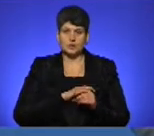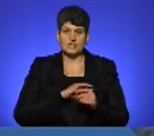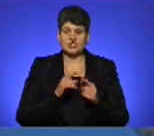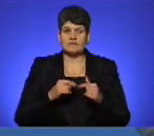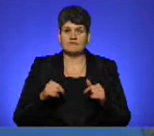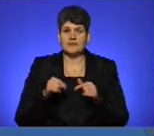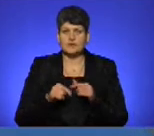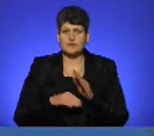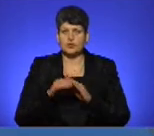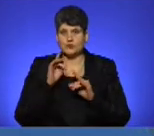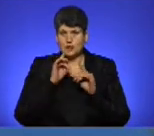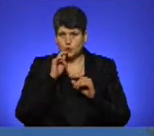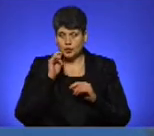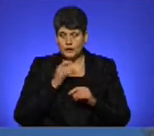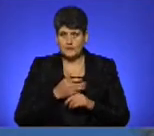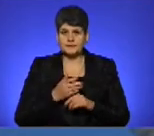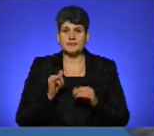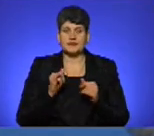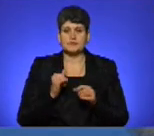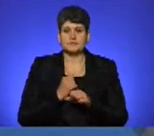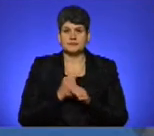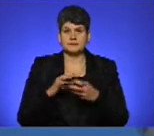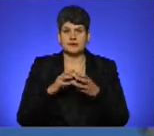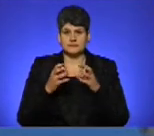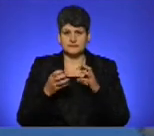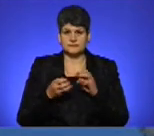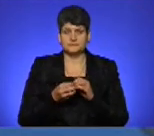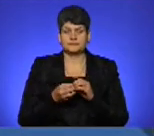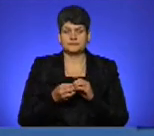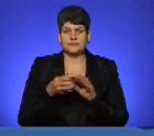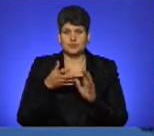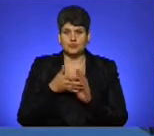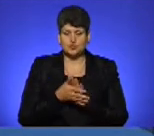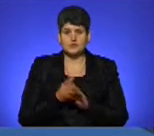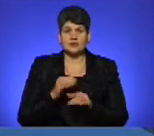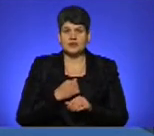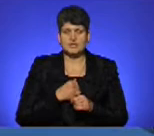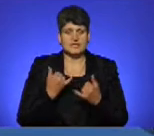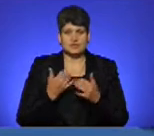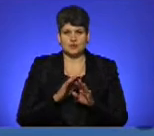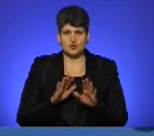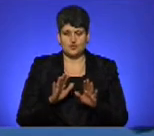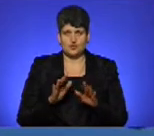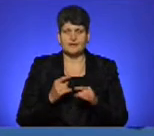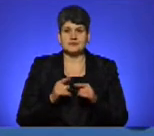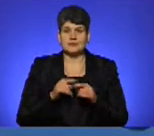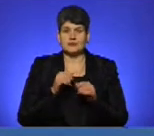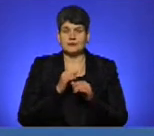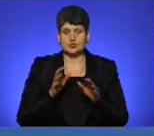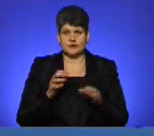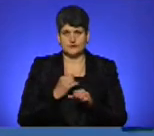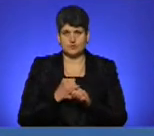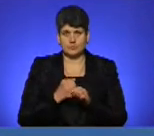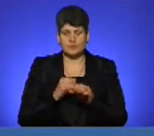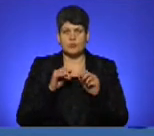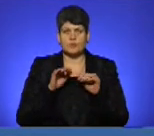відділом Верховної Ради України і дійшли до спільного розуміння, що, на жаль, на сьогодні це неможливо вже зробити, бо